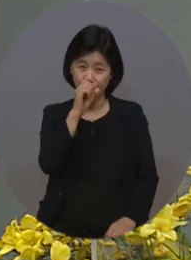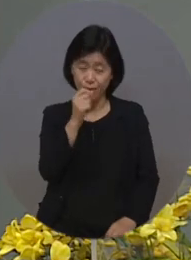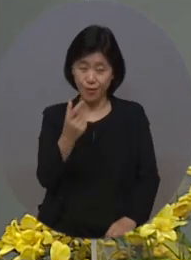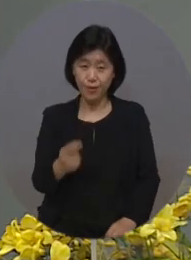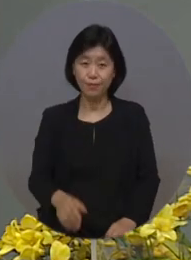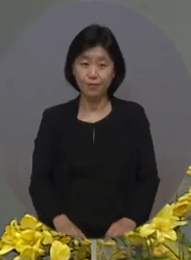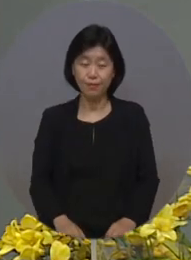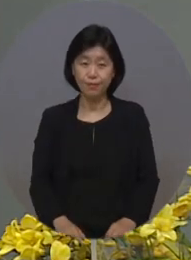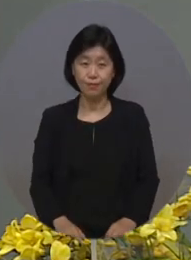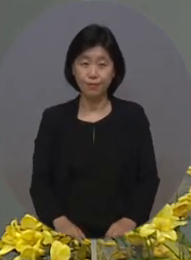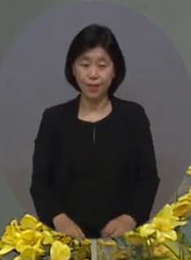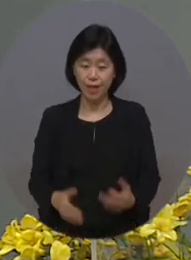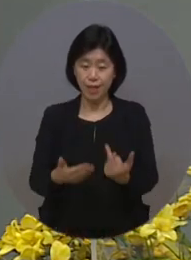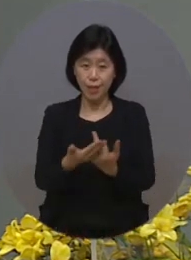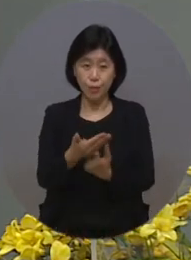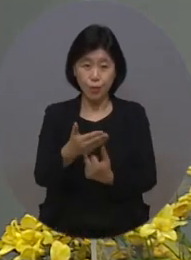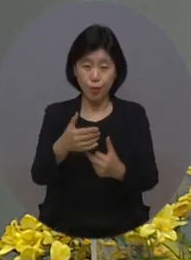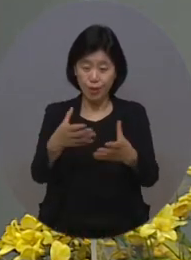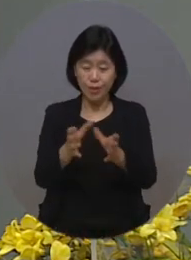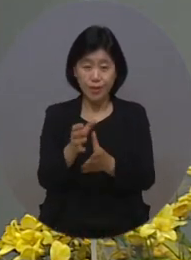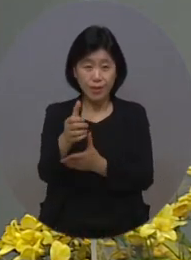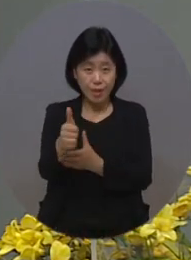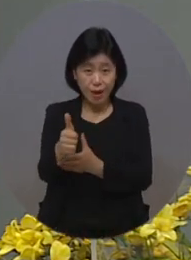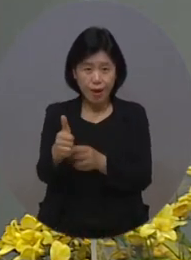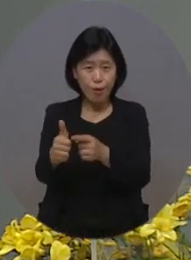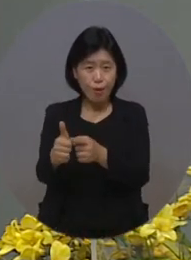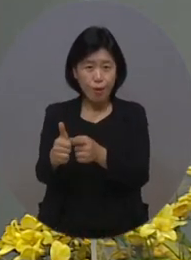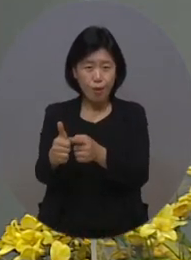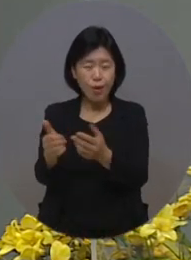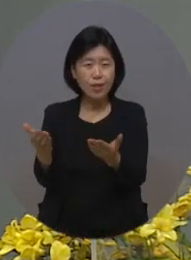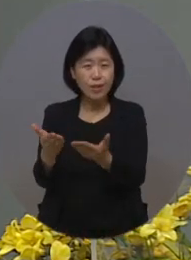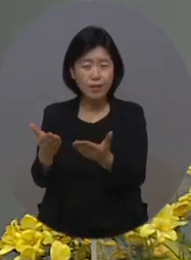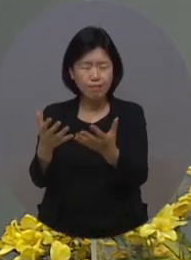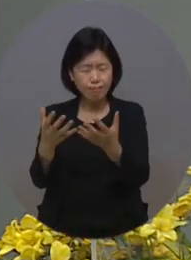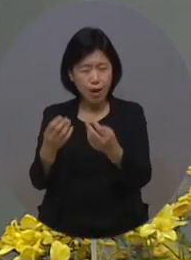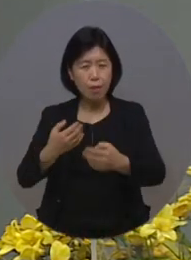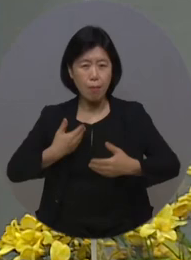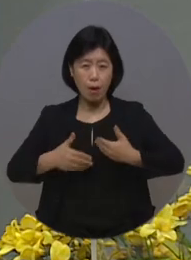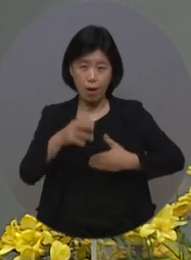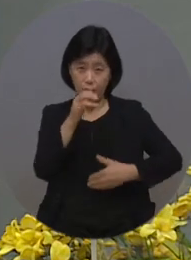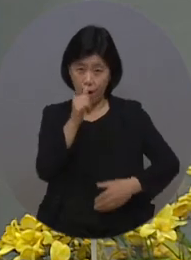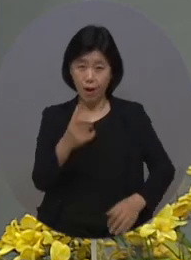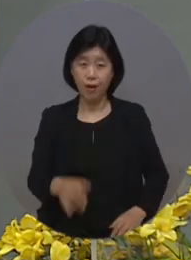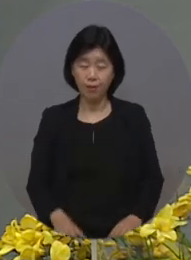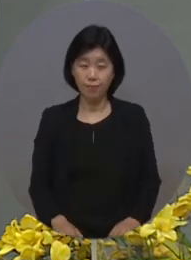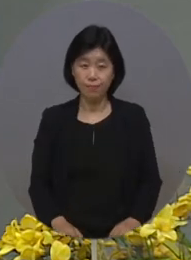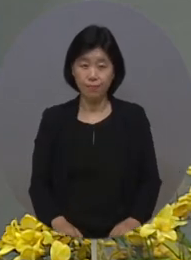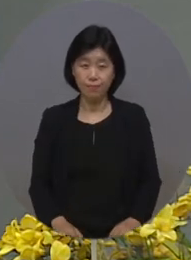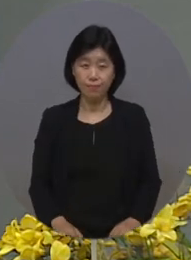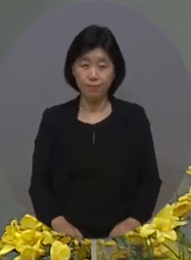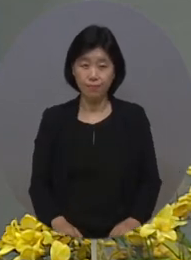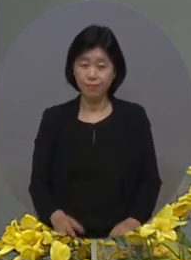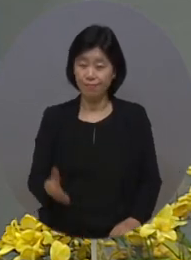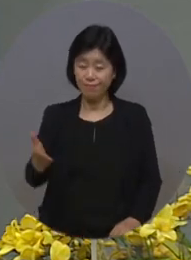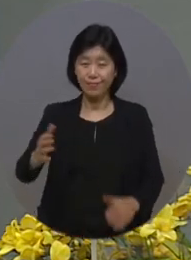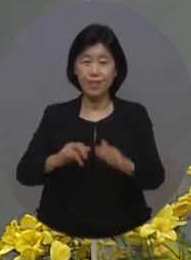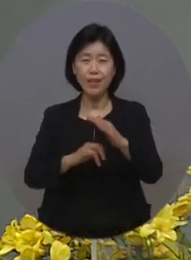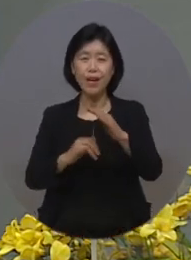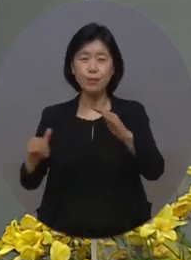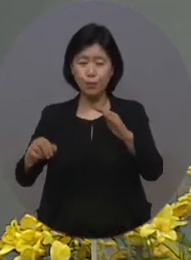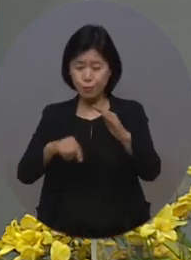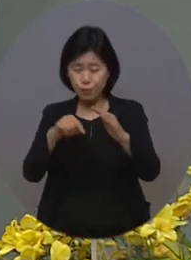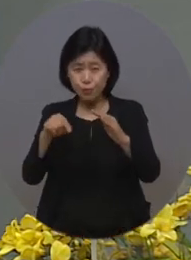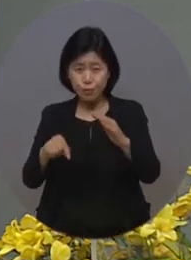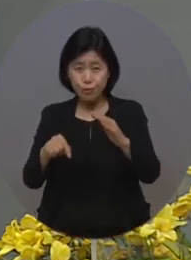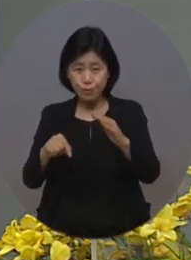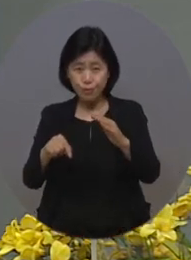엄청 바쁜 시간 이잖아요 이렇게 얘기하며 어려울 것 같은데 가족 중에 가장 위 안한